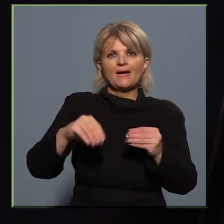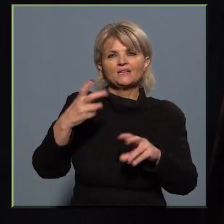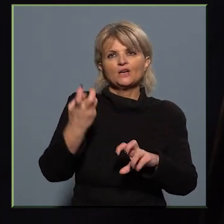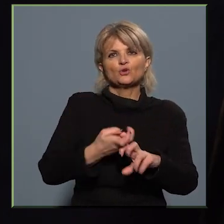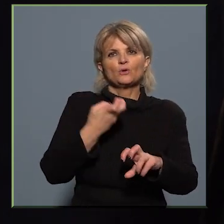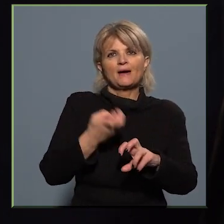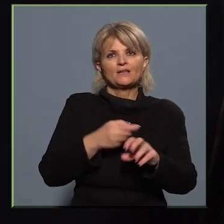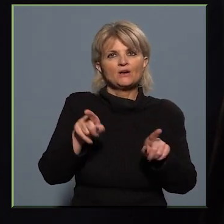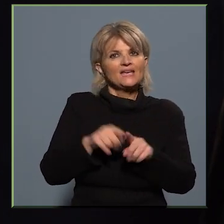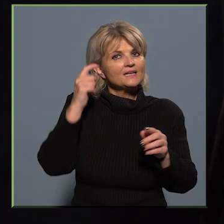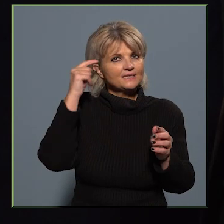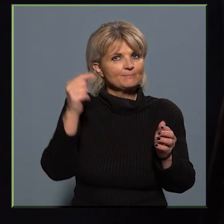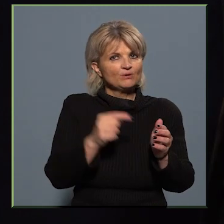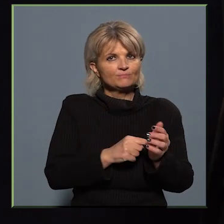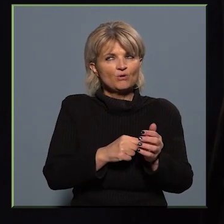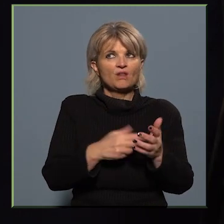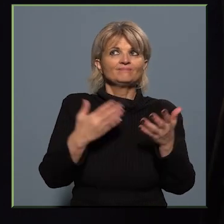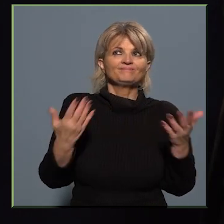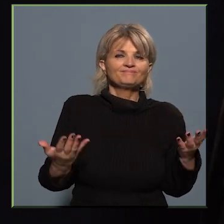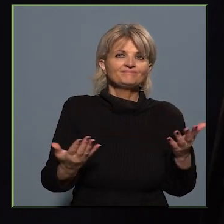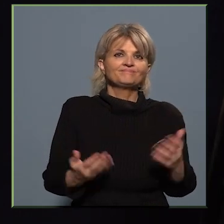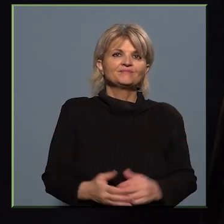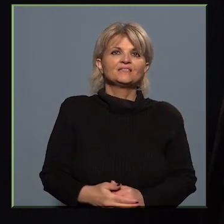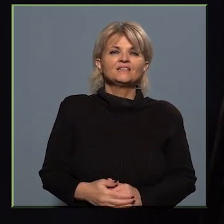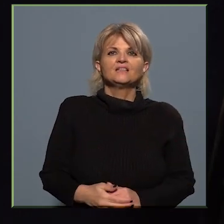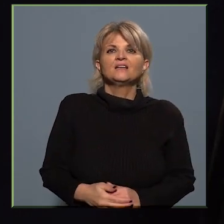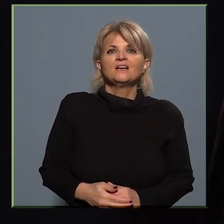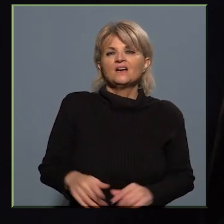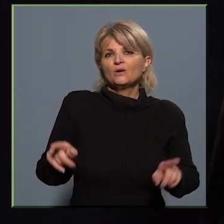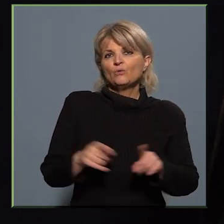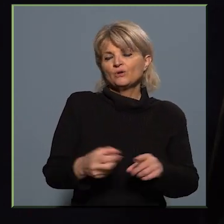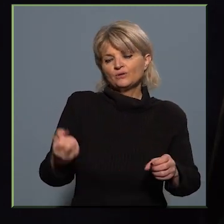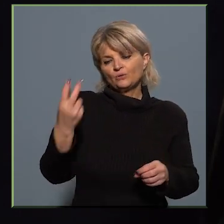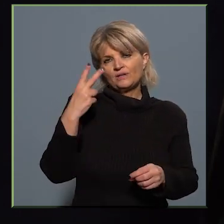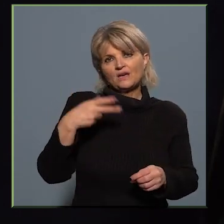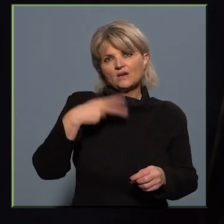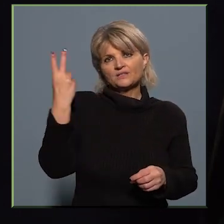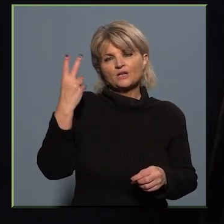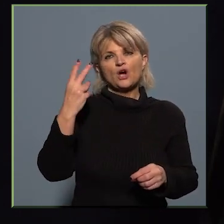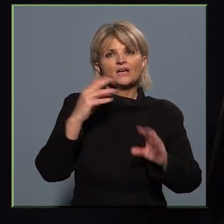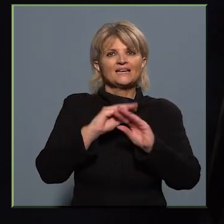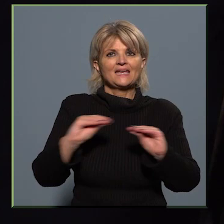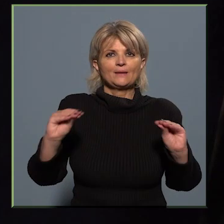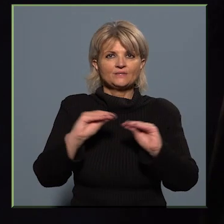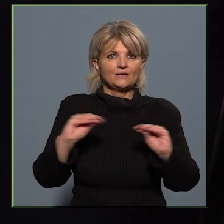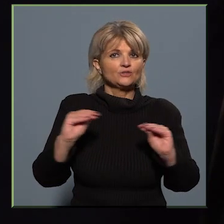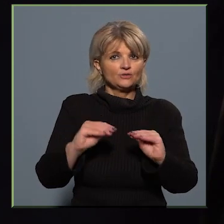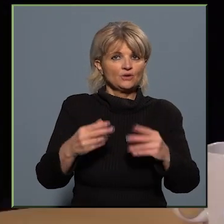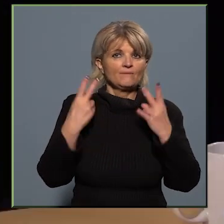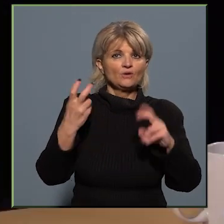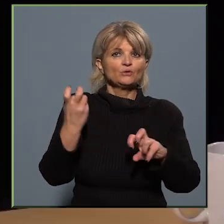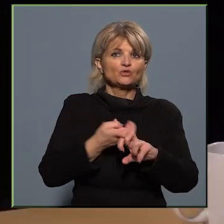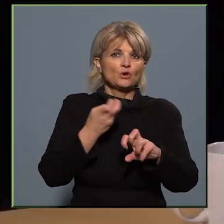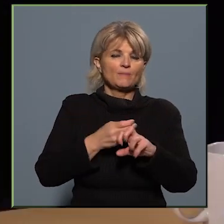szempontból úgy tűnik, hogy ha az ember jobban odafigyel, akkor a szakképzésnek is egy jelentős bázisa. Mi volt a